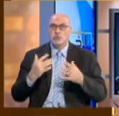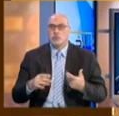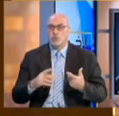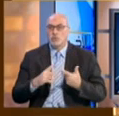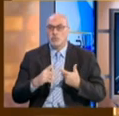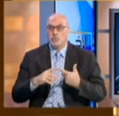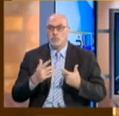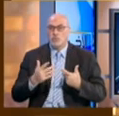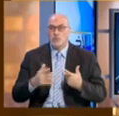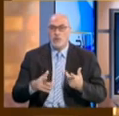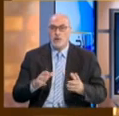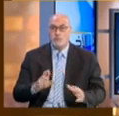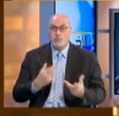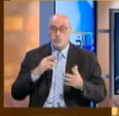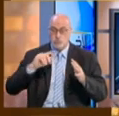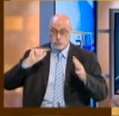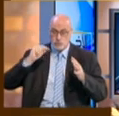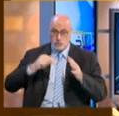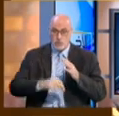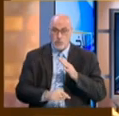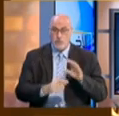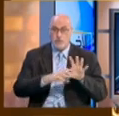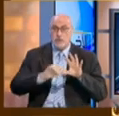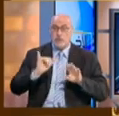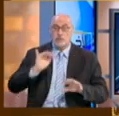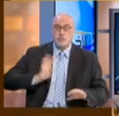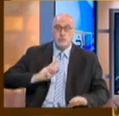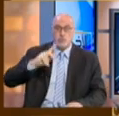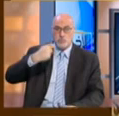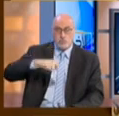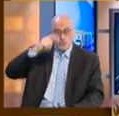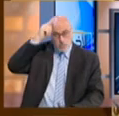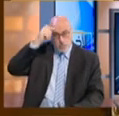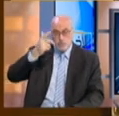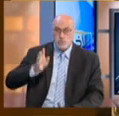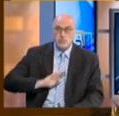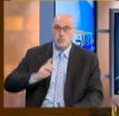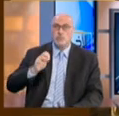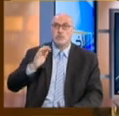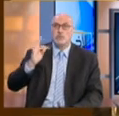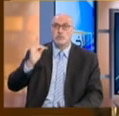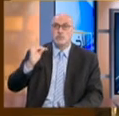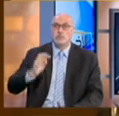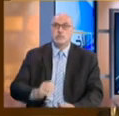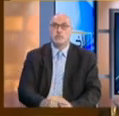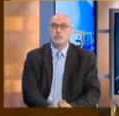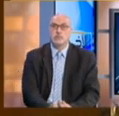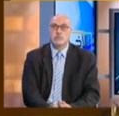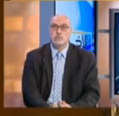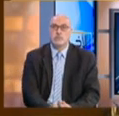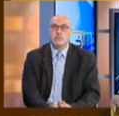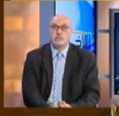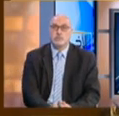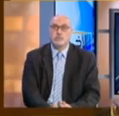العميقة التي بادر بها رئيس الجمهورية السيد عبد المجيد تبون